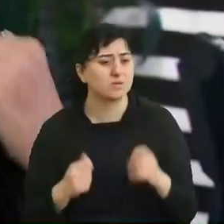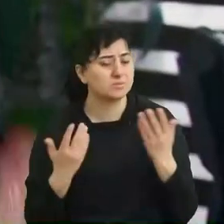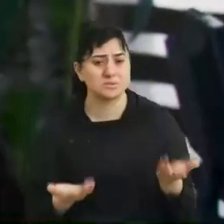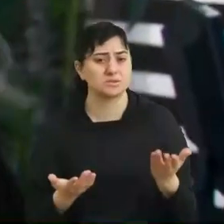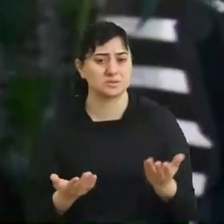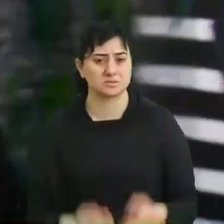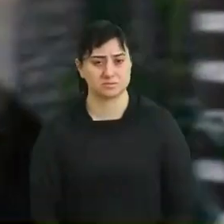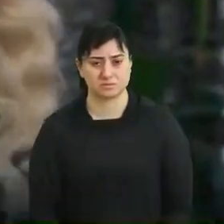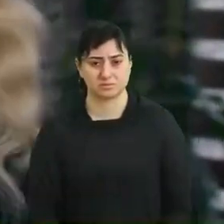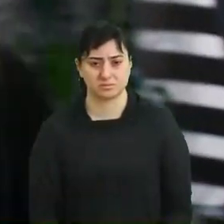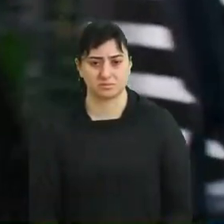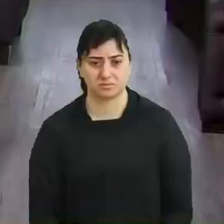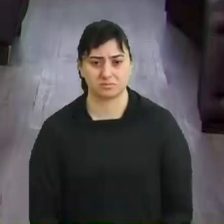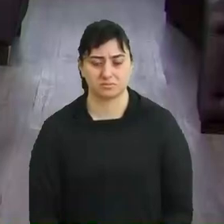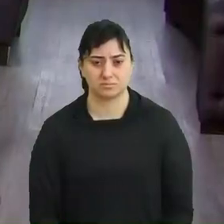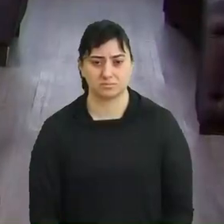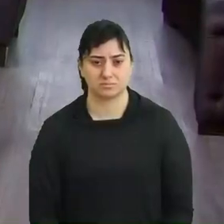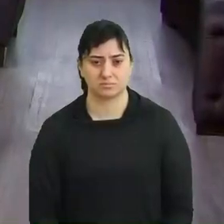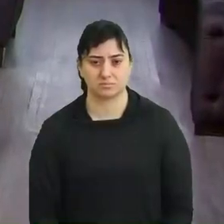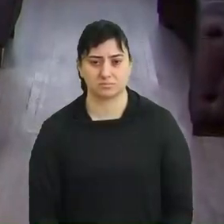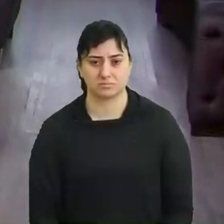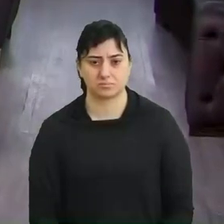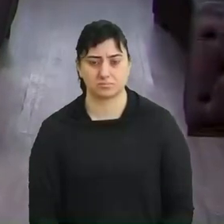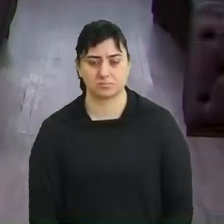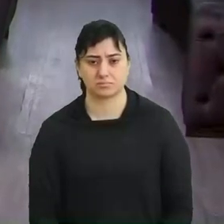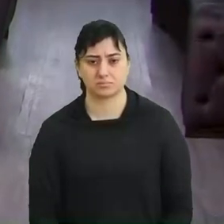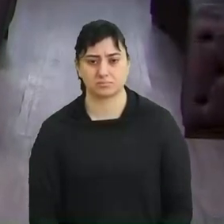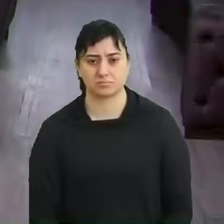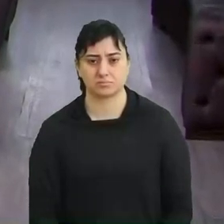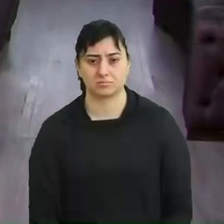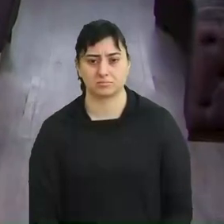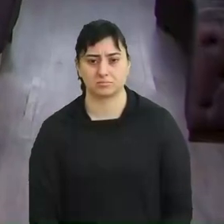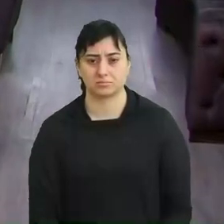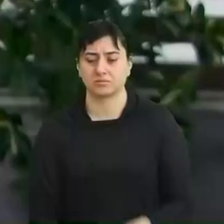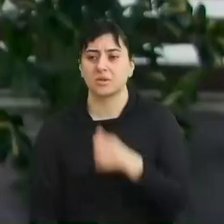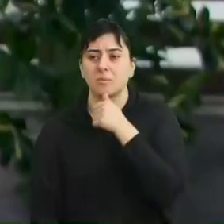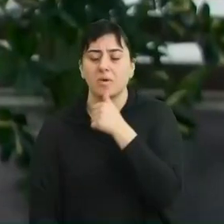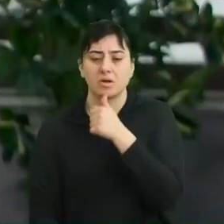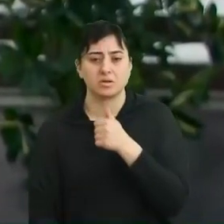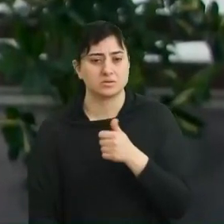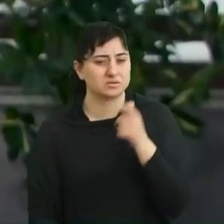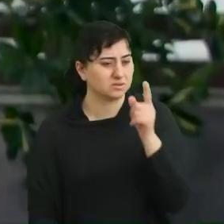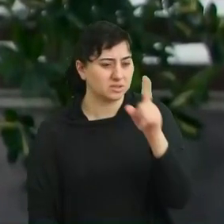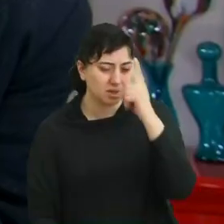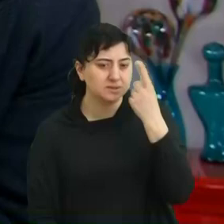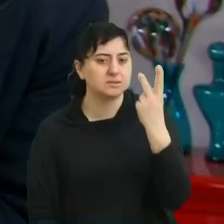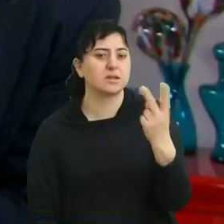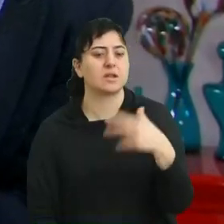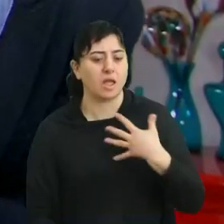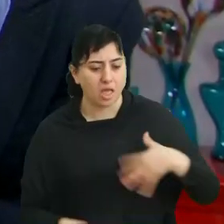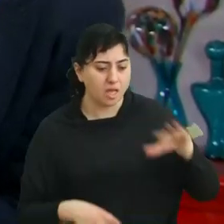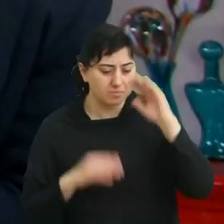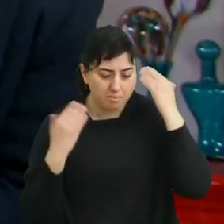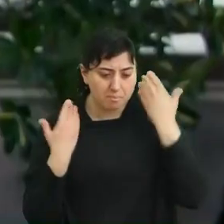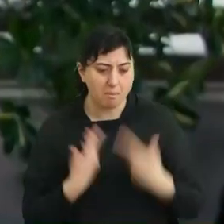sen? Nasıl yaptın? Bastonu abanmış ayakta zor duruyor. Baba sadece kendini değil bizi